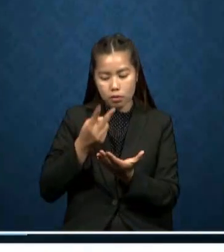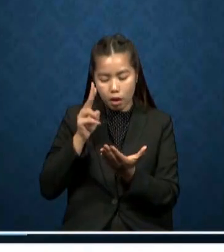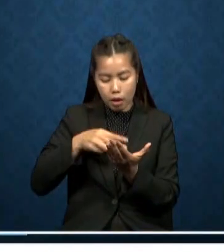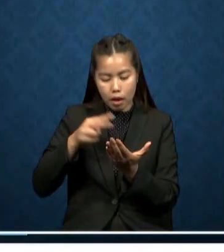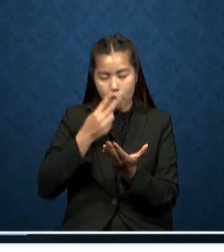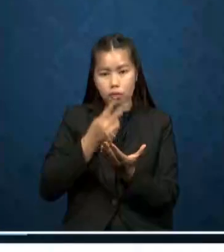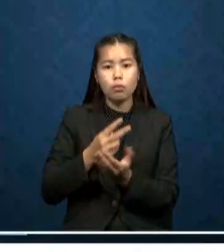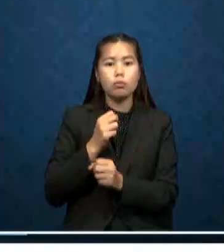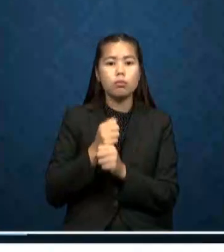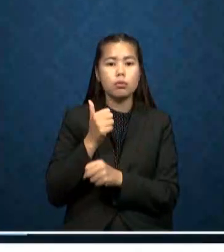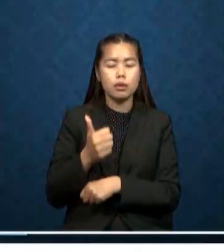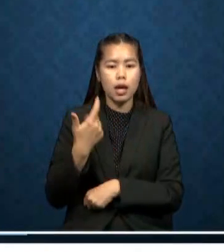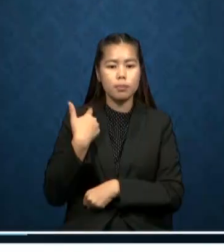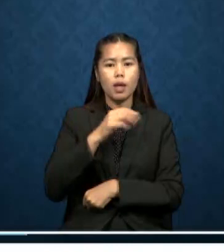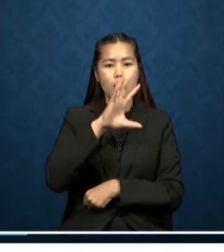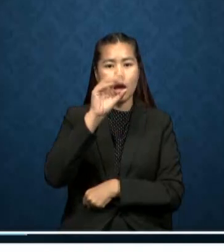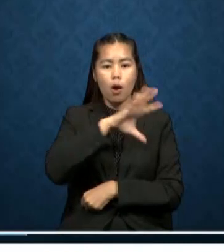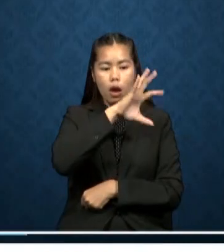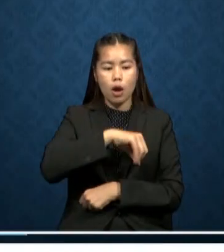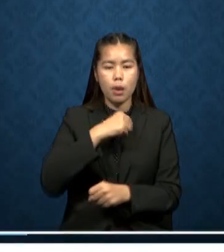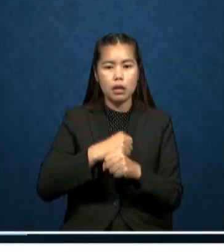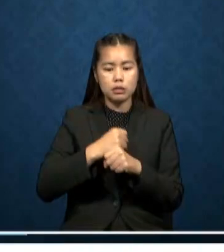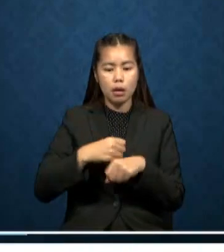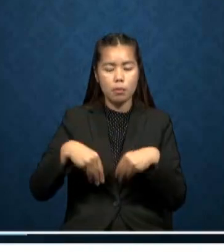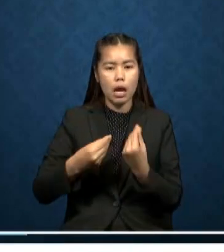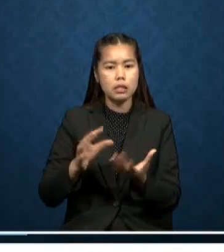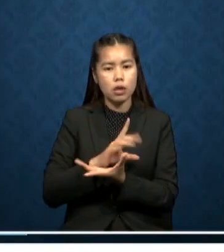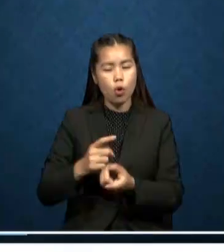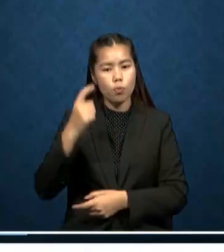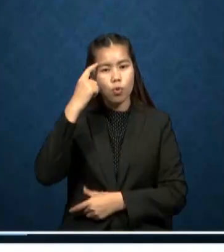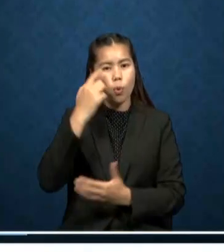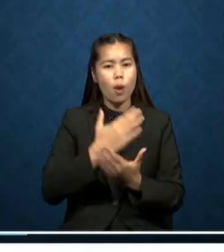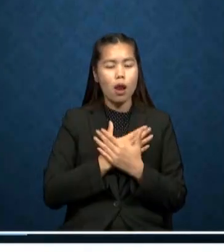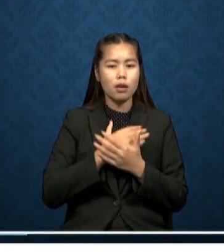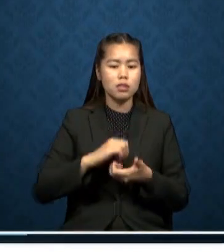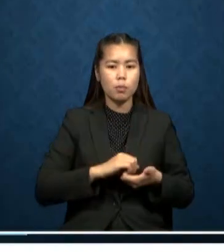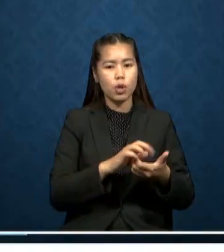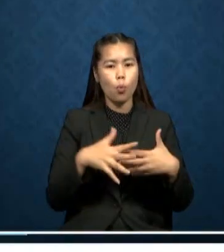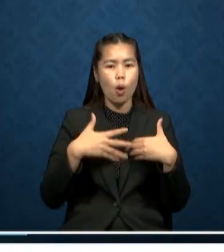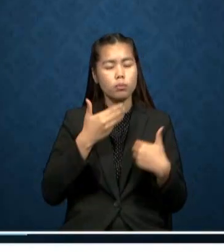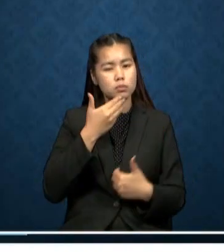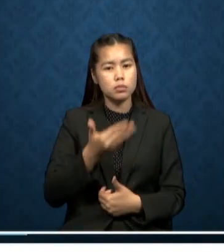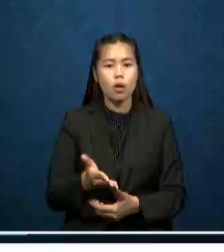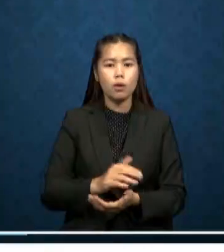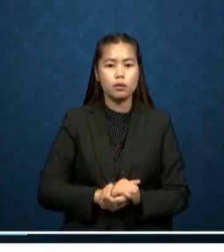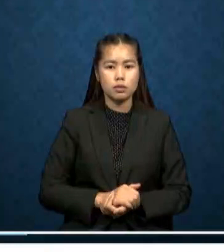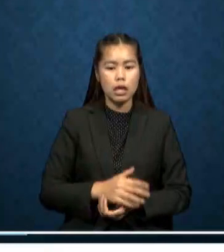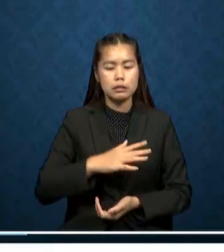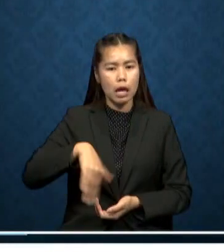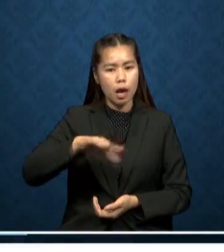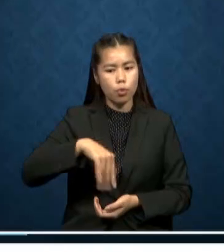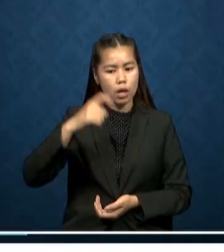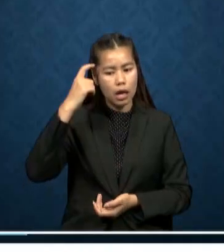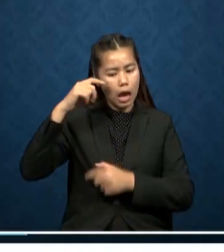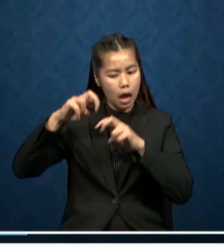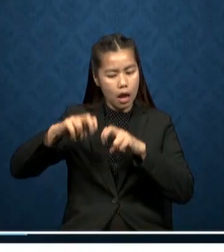ปฏิบัติในการใช้ Star STEMสร้างสังคมรู้รักสามัคคคีมีสันติสุขยั่งยืนซึ่งทุกคนสามารถสืบค้น